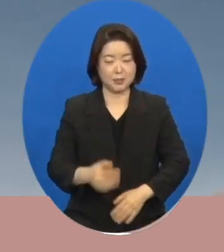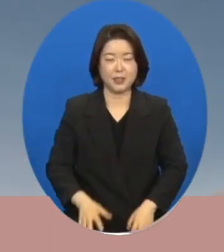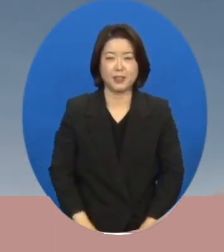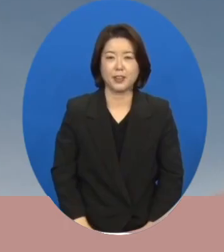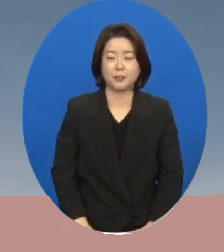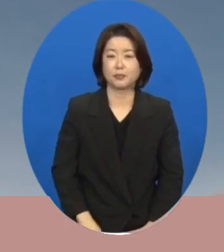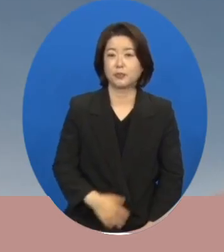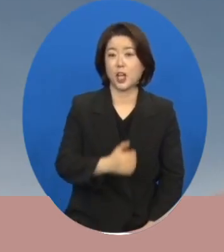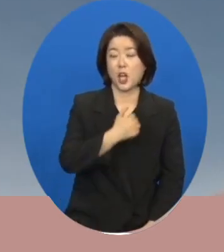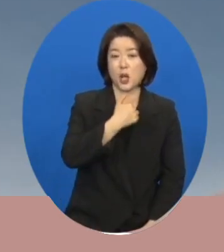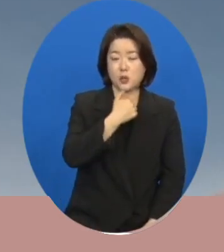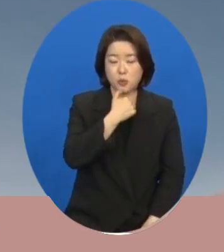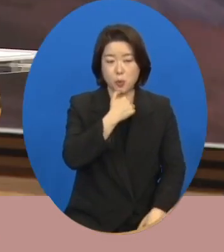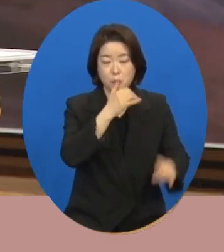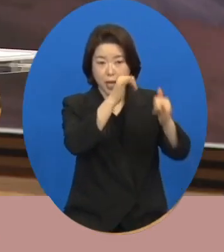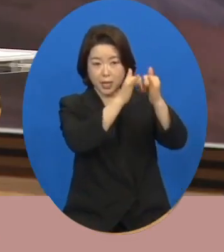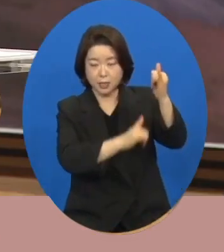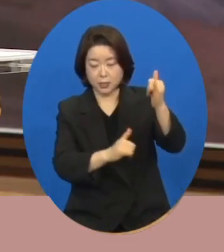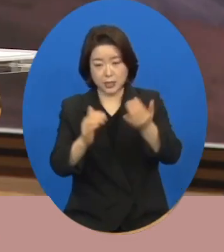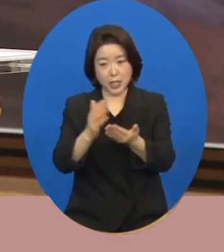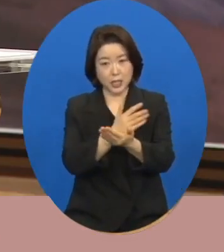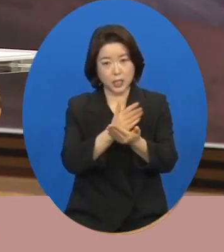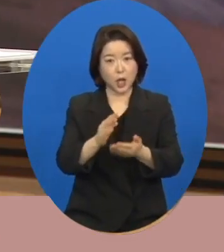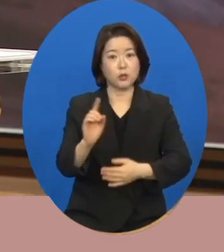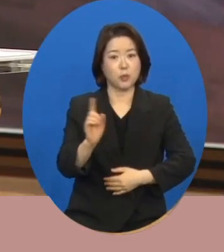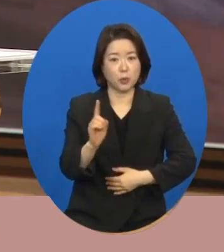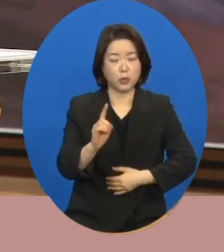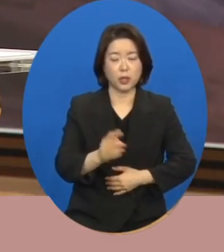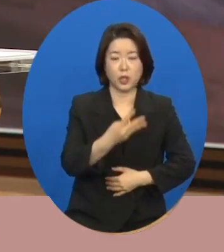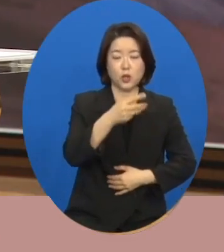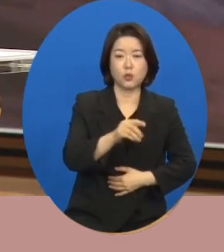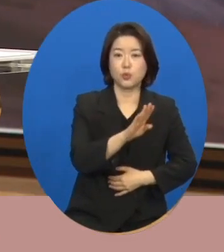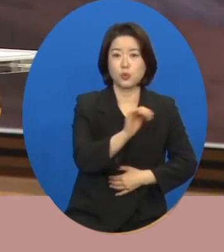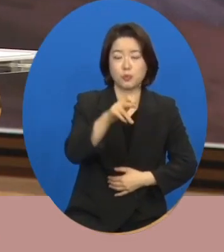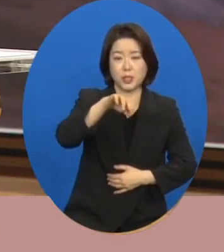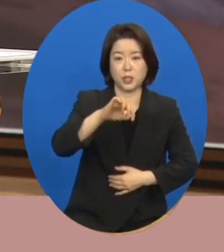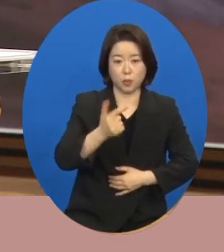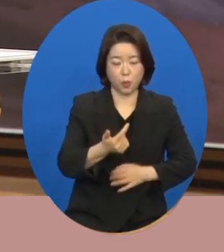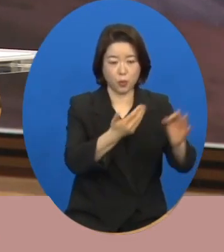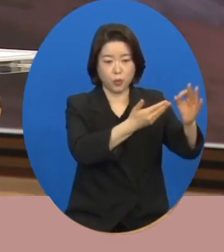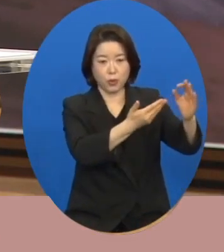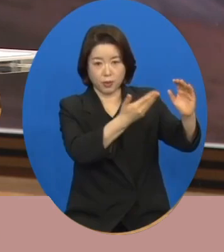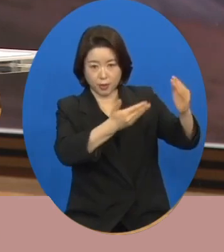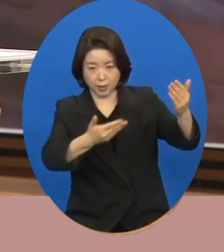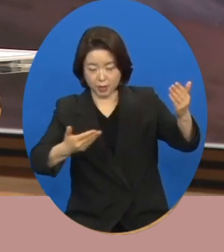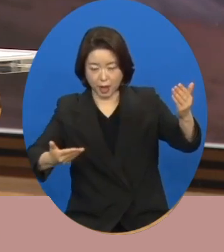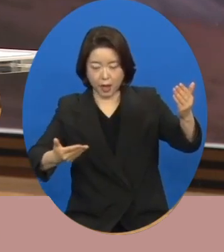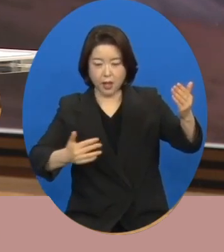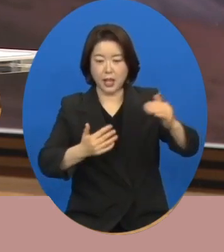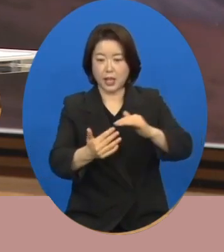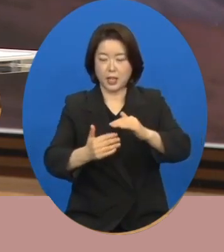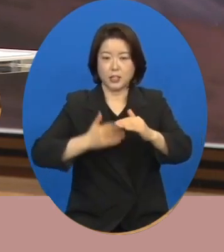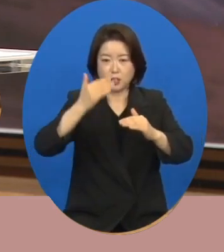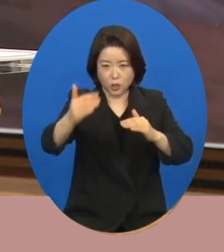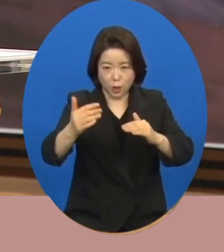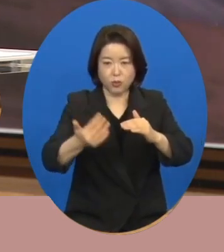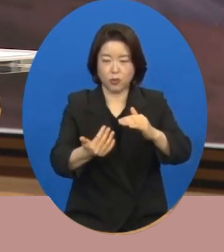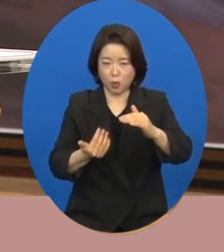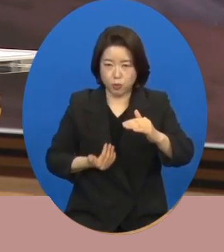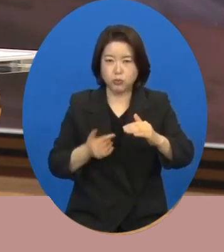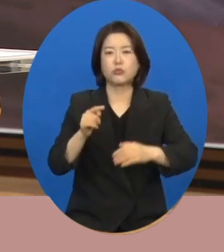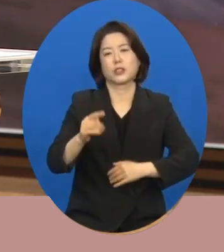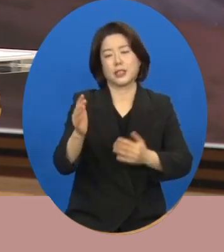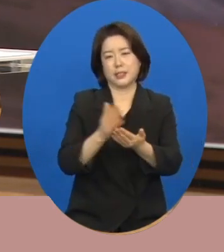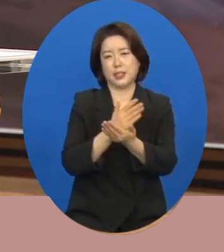로마의 역사를 나눈다면 아마 루비콘 강을 건너기 전과 후로 나눌 수가 있을 겁니다 카이사르가